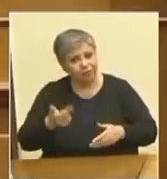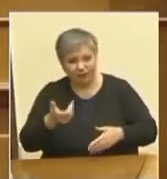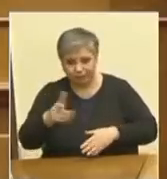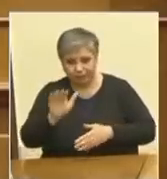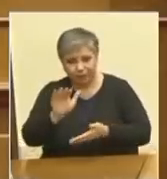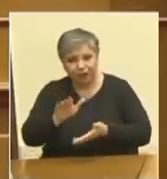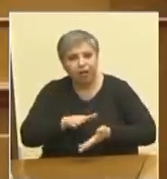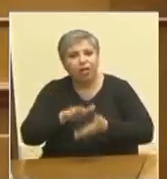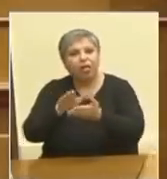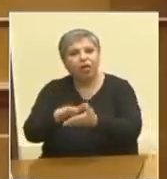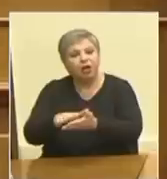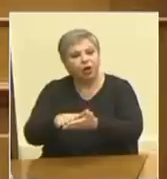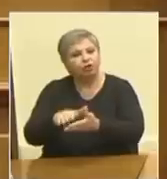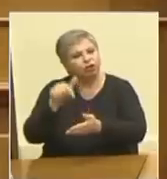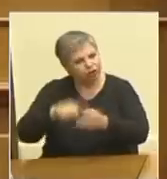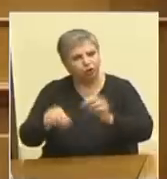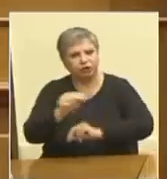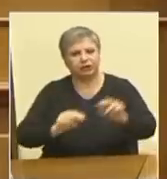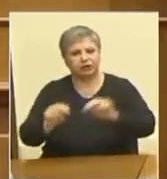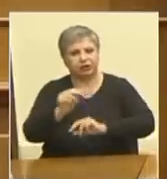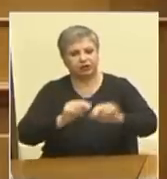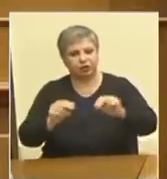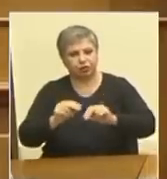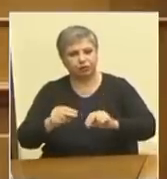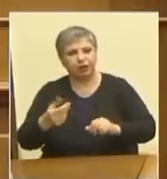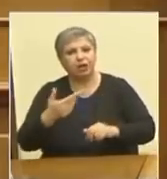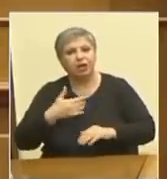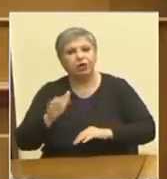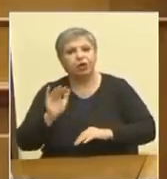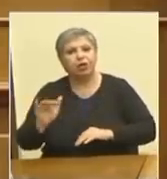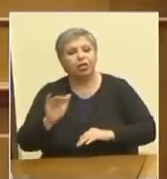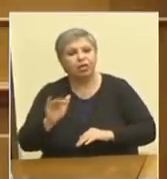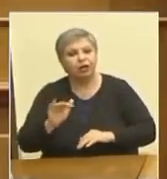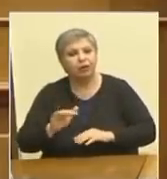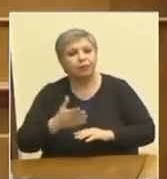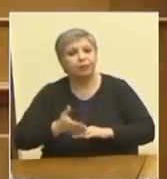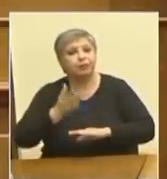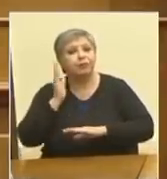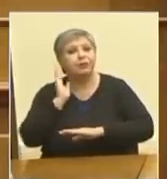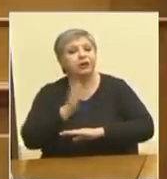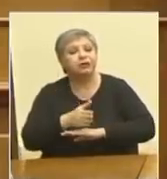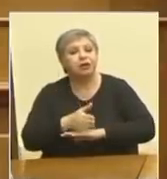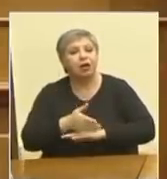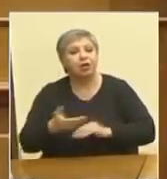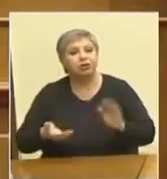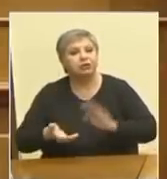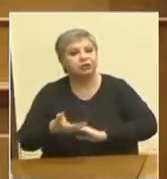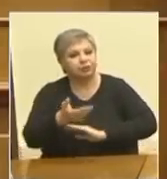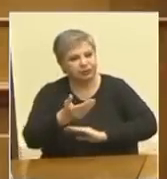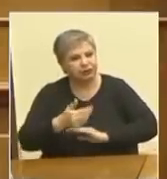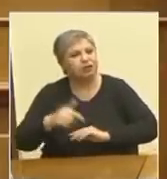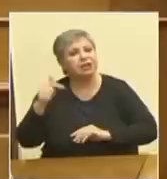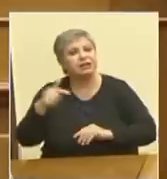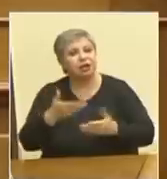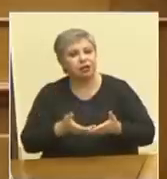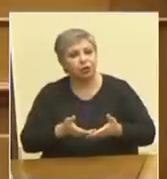ΔΕΠΑ, έχω να σας κάνω μόνο μία ερώτηση. Ασκήθηκε ή δεν ασκήθηκε ποινική δίωξη κατά του κύριου Κιτσάκου? Και ο κύριος Κιτσάκος ήταν ή